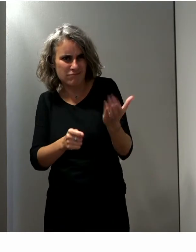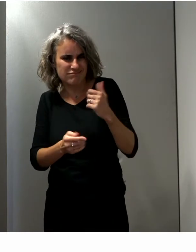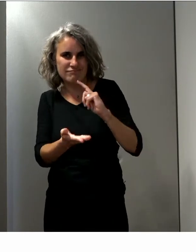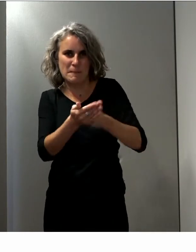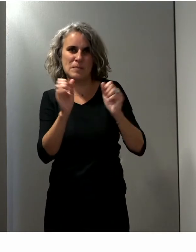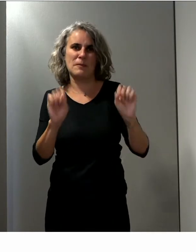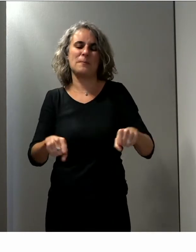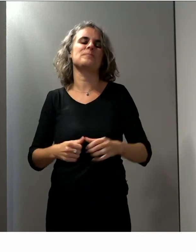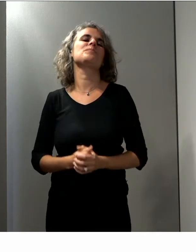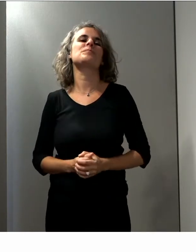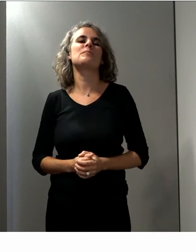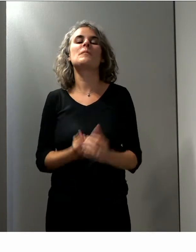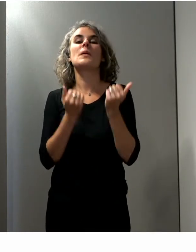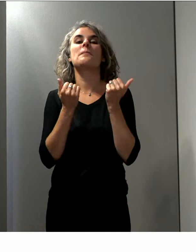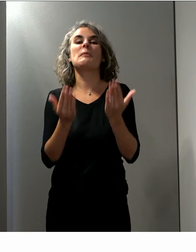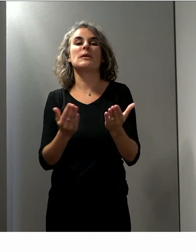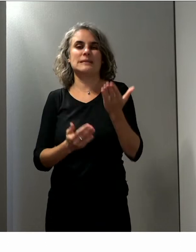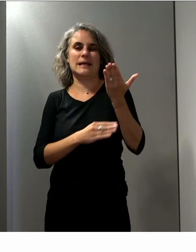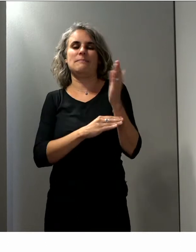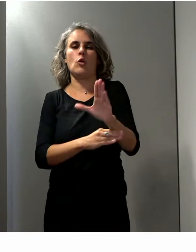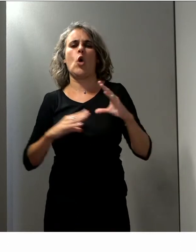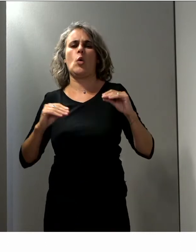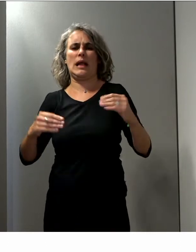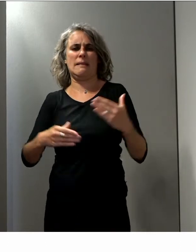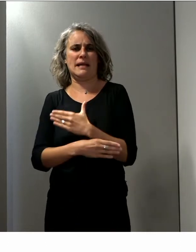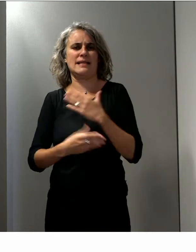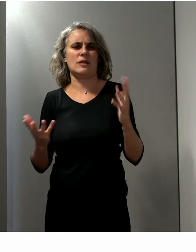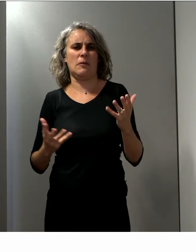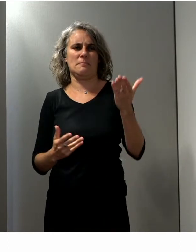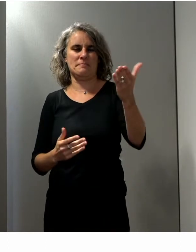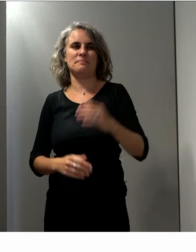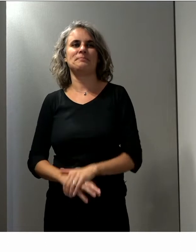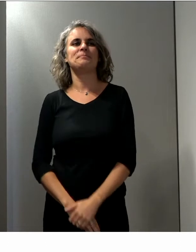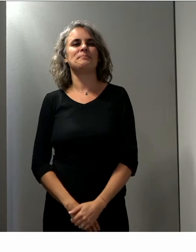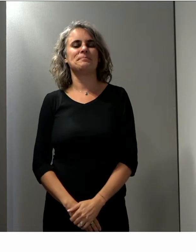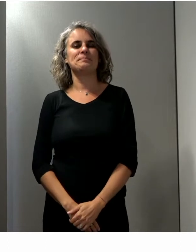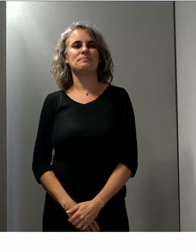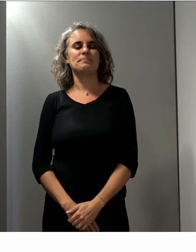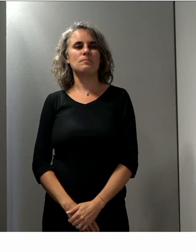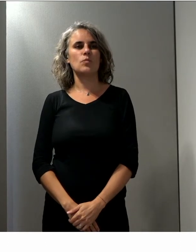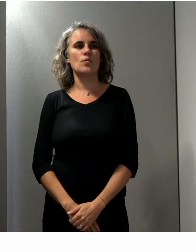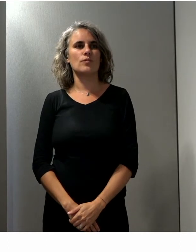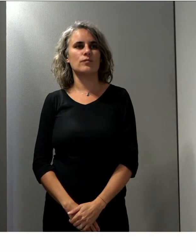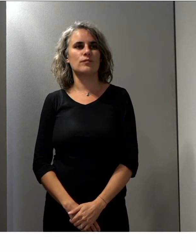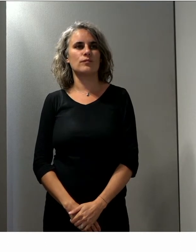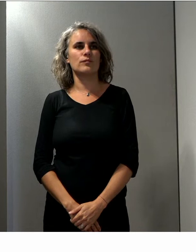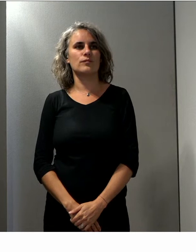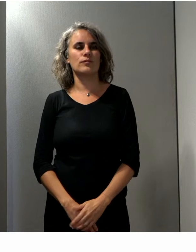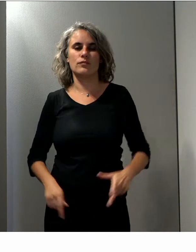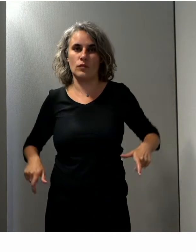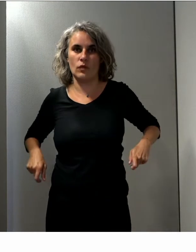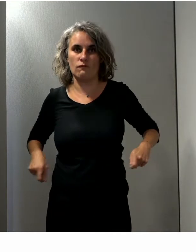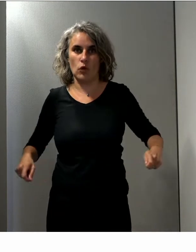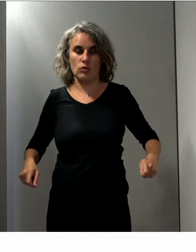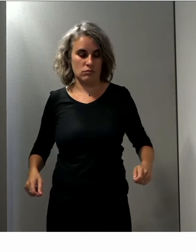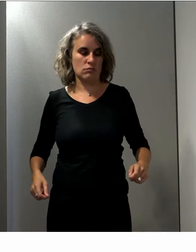monde. Donc ce que je vous propose, c'est de vous montrer concrètement comment ça fonctionne. En fait, il y a des petites attaches qui se trouvent